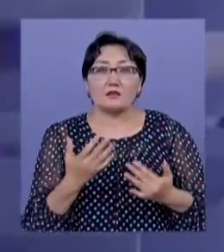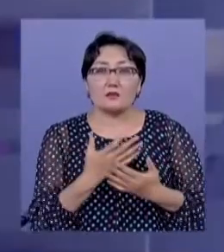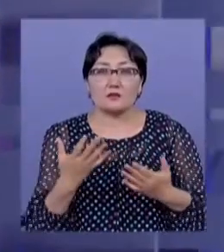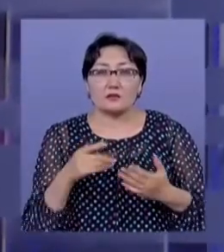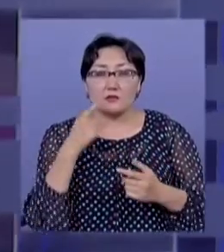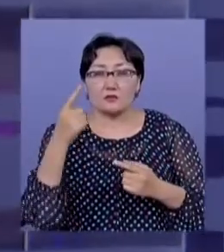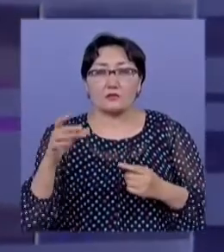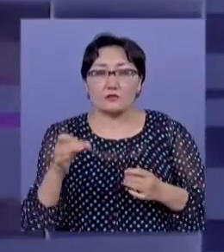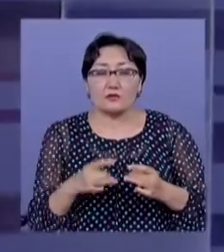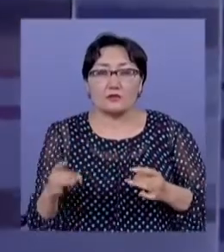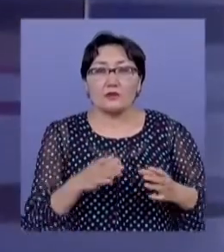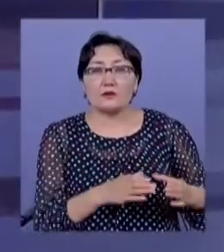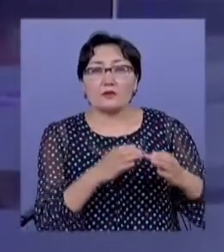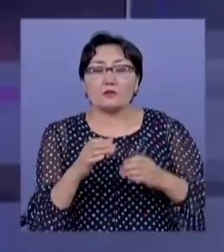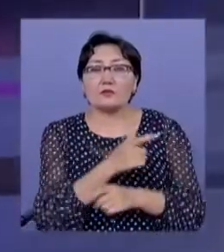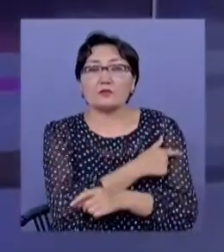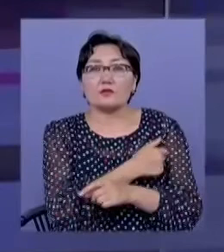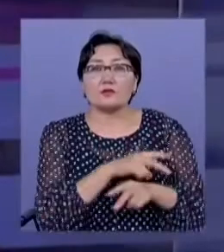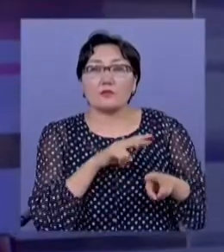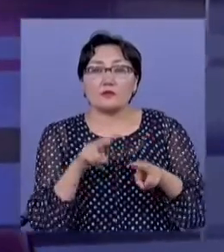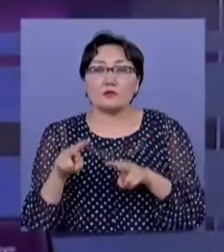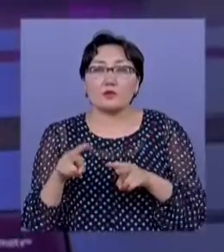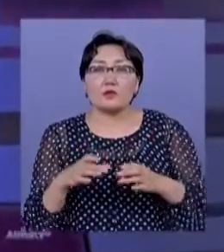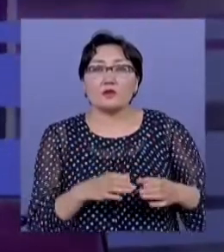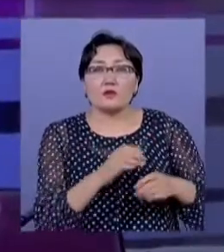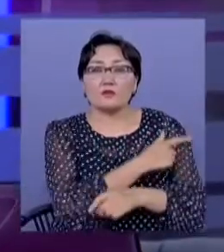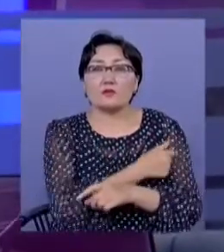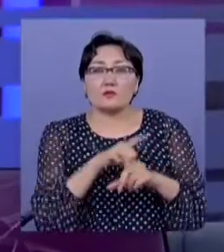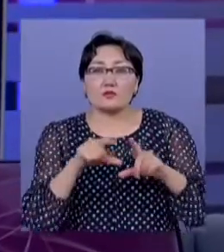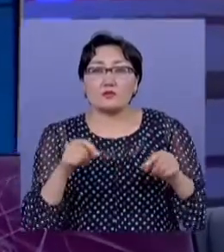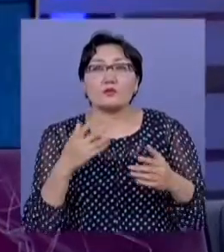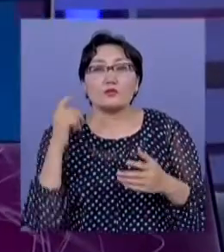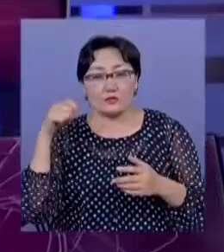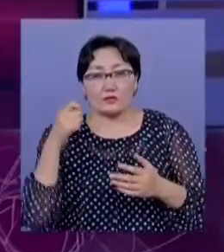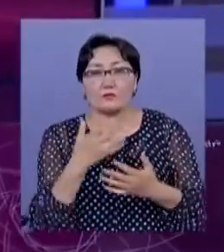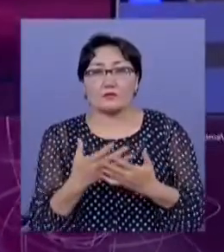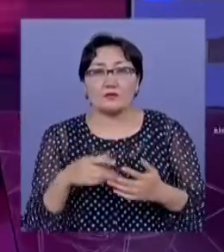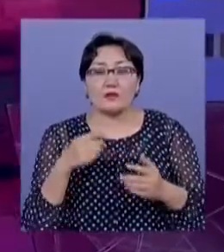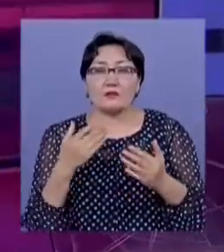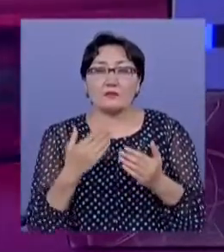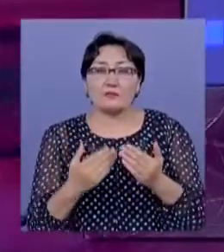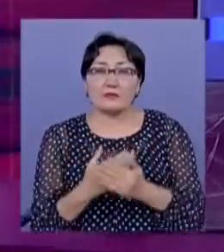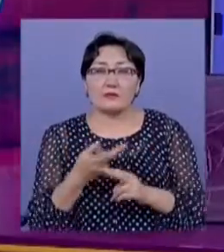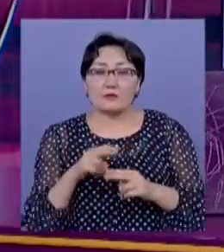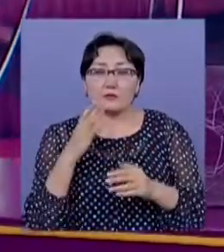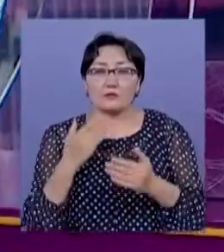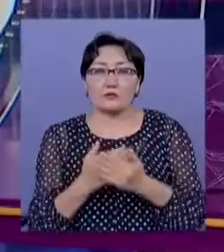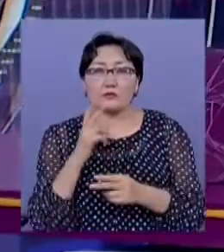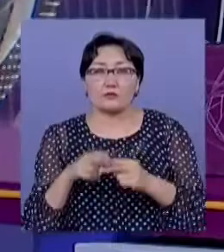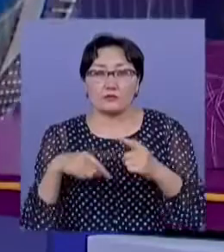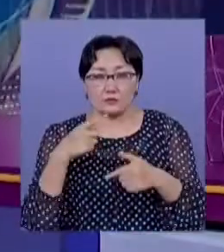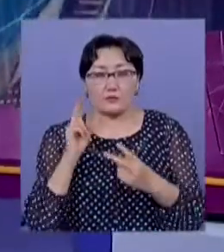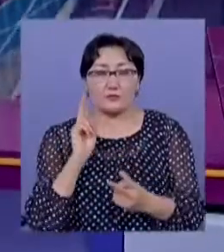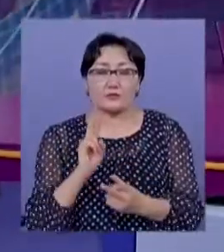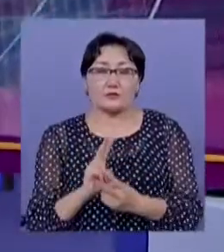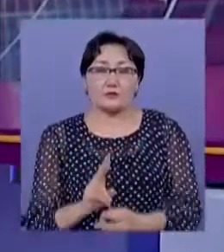шет аудандарды аралап, елдің денсаулығын бақылап жүрген жылжымалы емханадан көрініс. Мен сіздермен дүйсенбіге дейін қоштасам, жаратқан тек